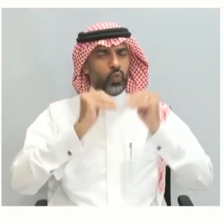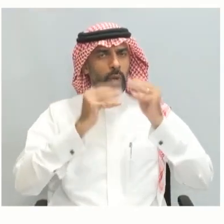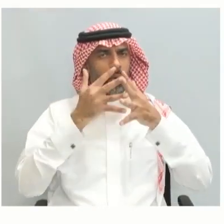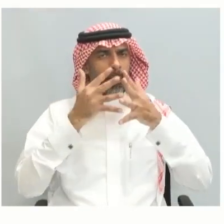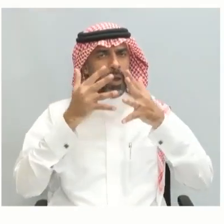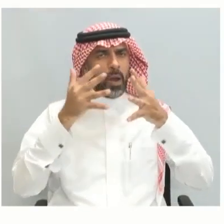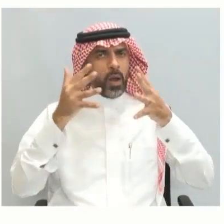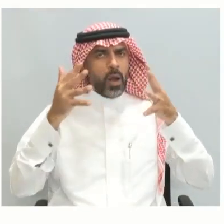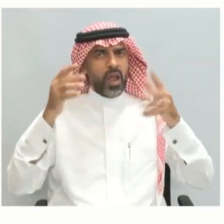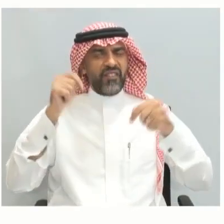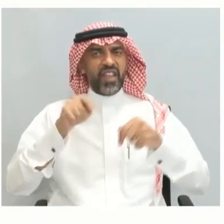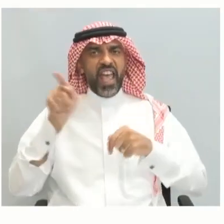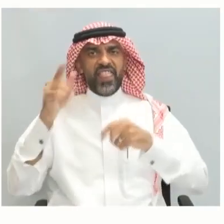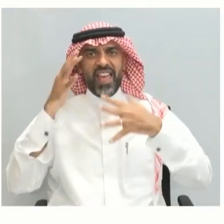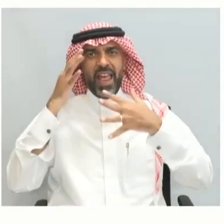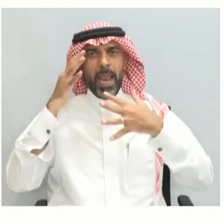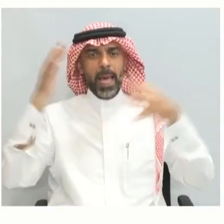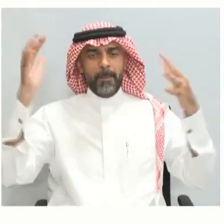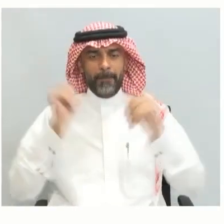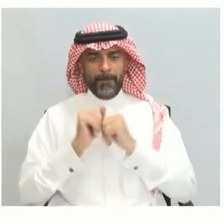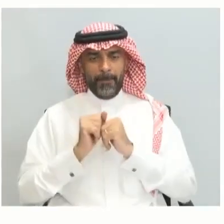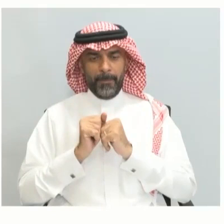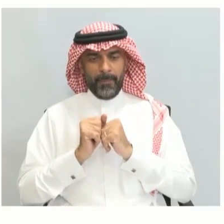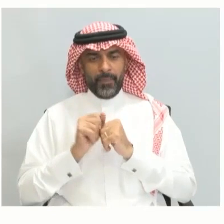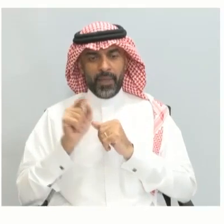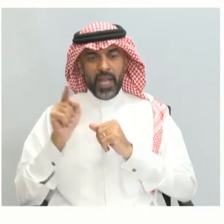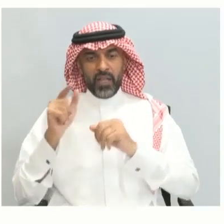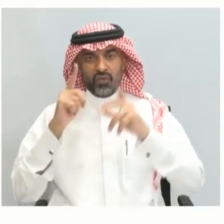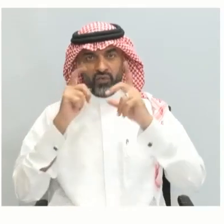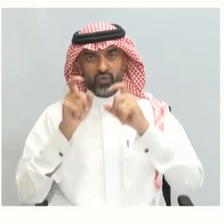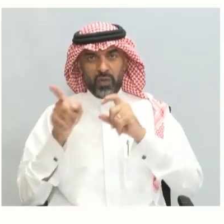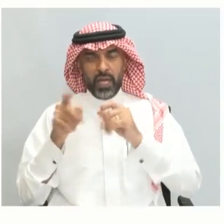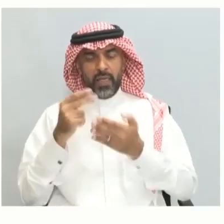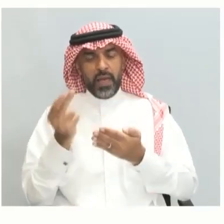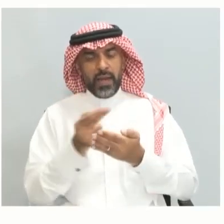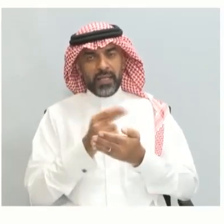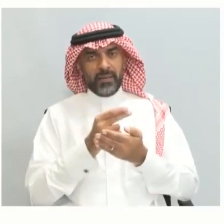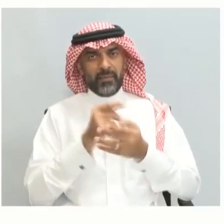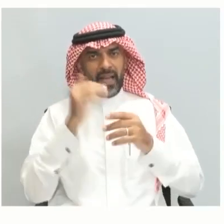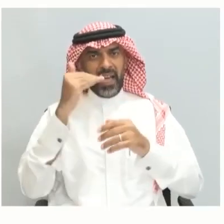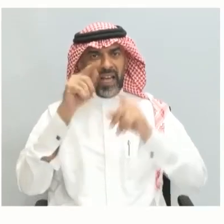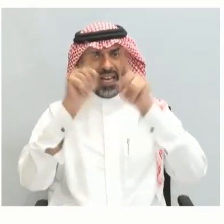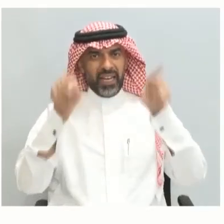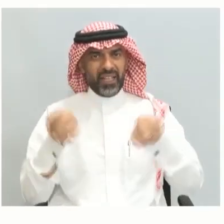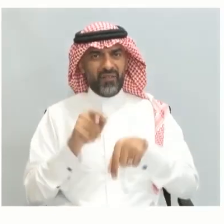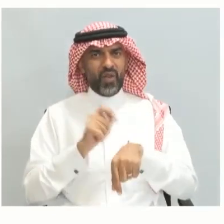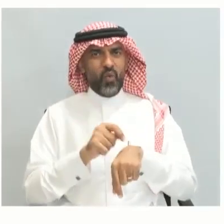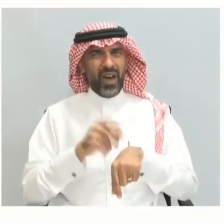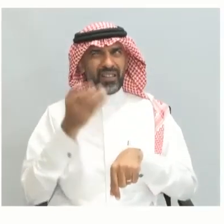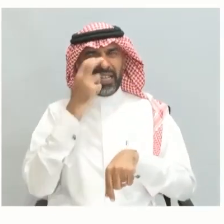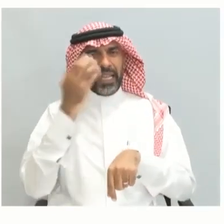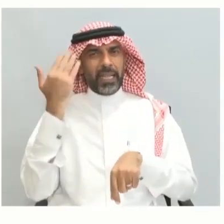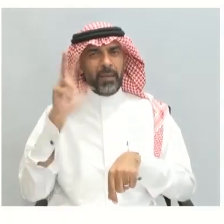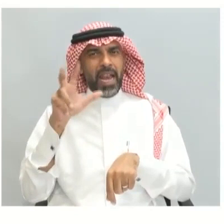في هذا العلم هذه ابنائي مصور لرسم للخرائط في وقت الاغريق واليونان في